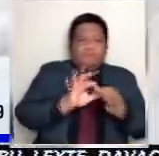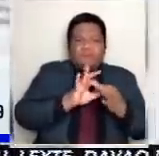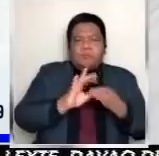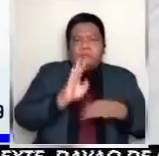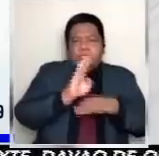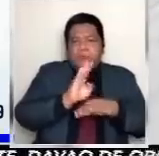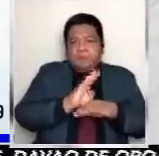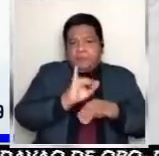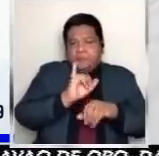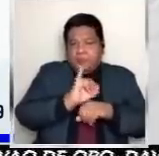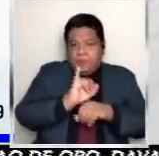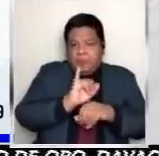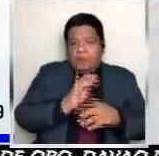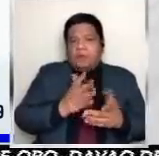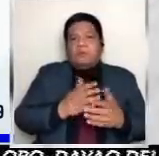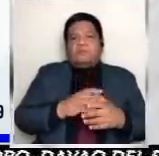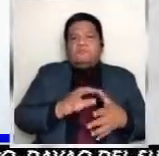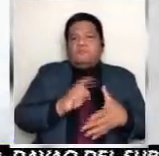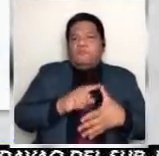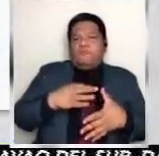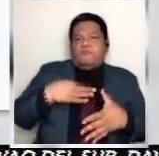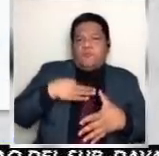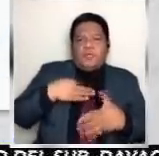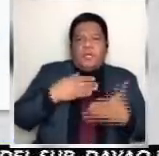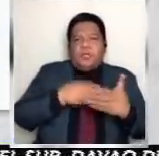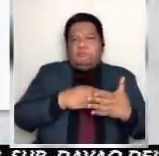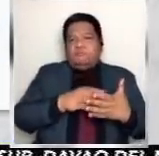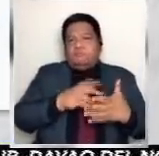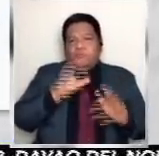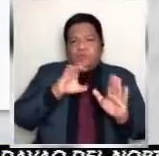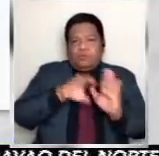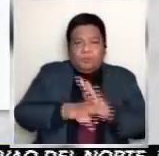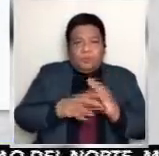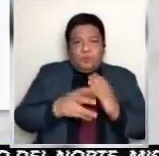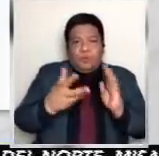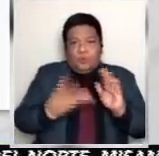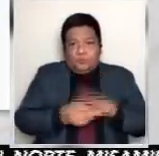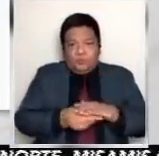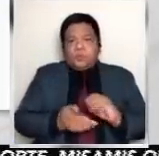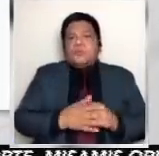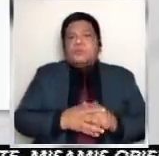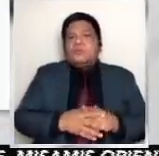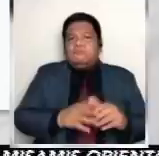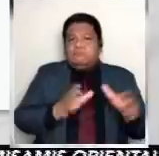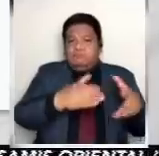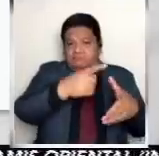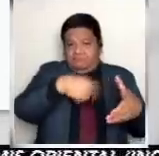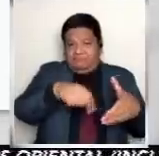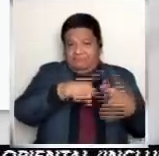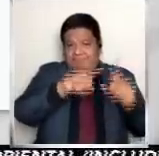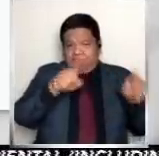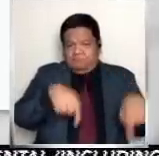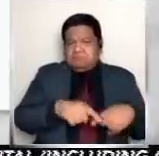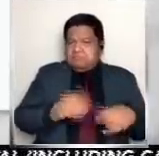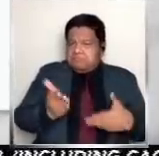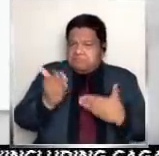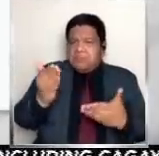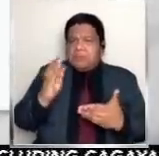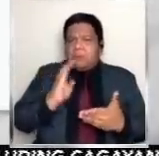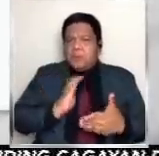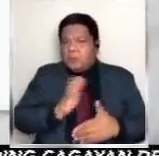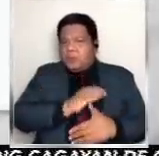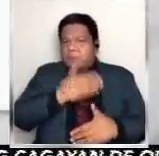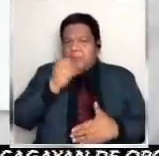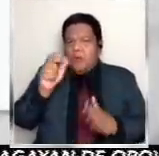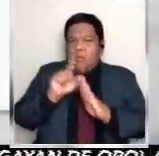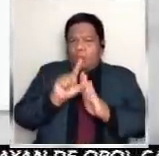Corruption. Nananawagan din sila sa Kongreso na magpasa ng batas o resolusyon para mapabilis ang akses ng taong bayan